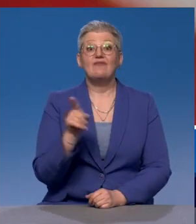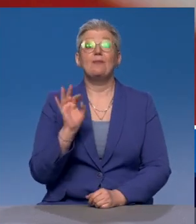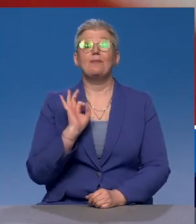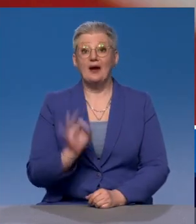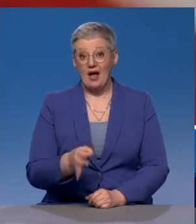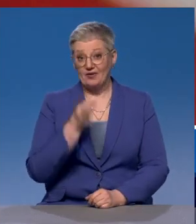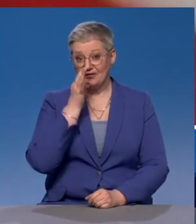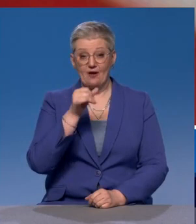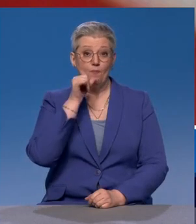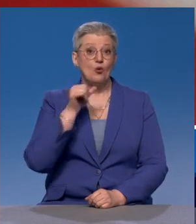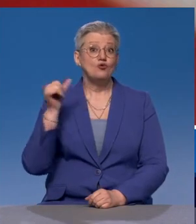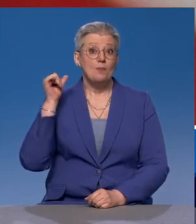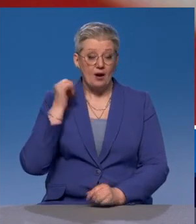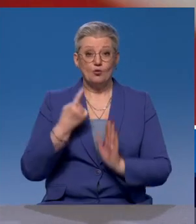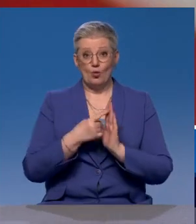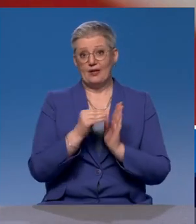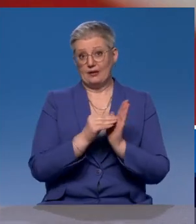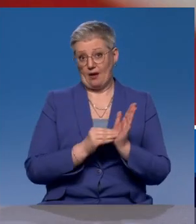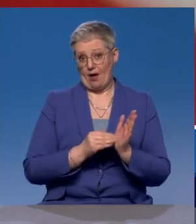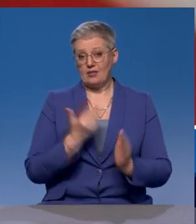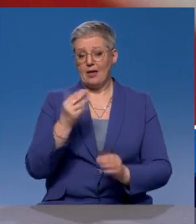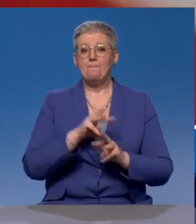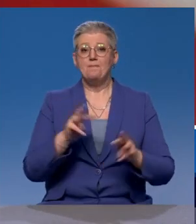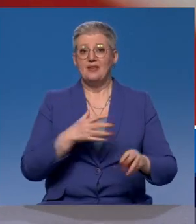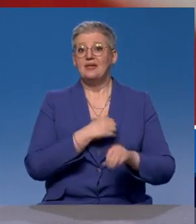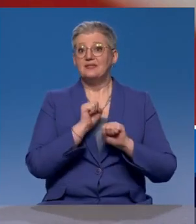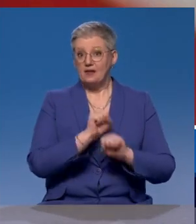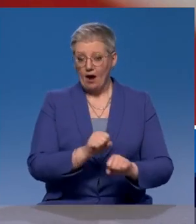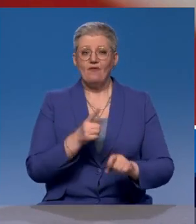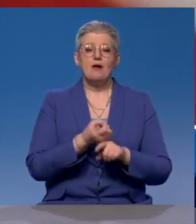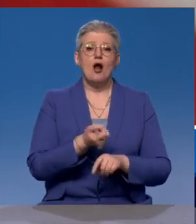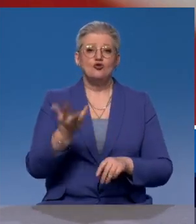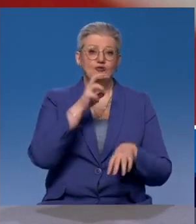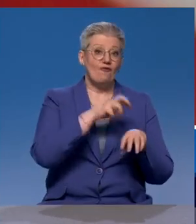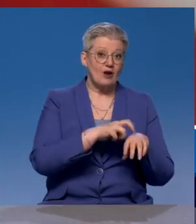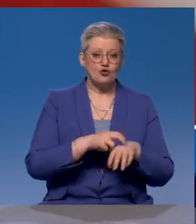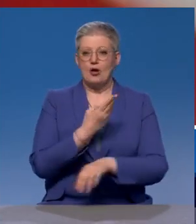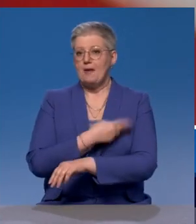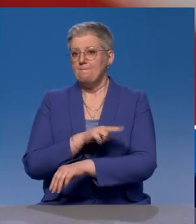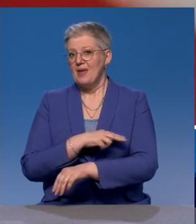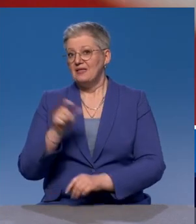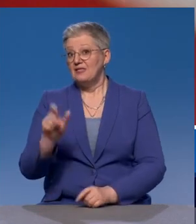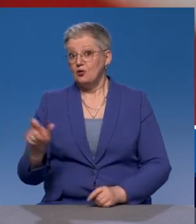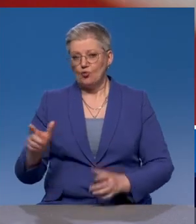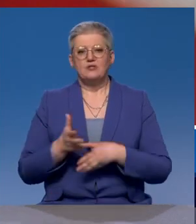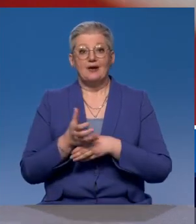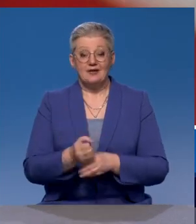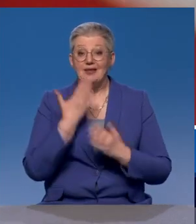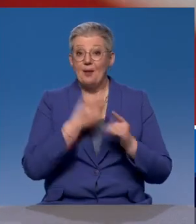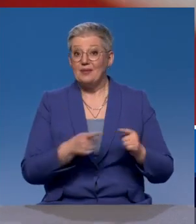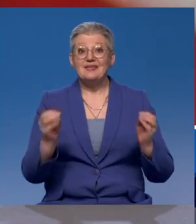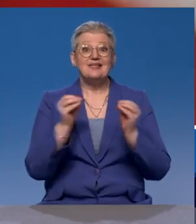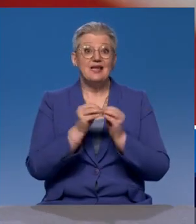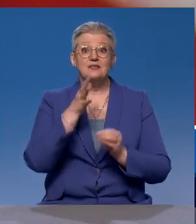что в прошлом году, это данные самого Минздрава, у нас количество и врачей, и медсестер сократилось. А если мы посмотрим за последние 10 лет, то их число